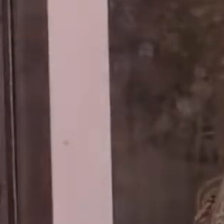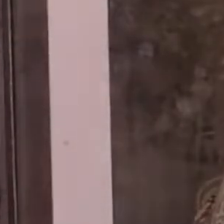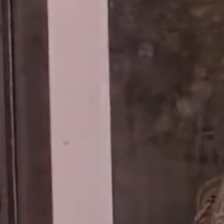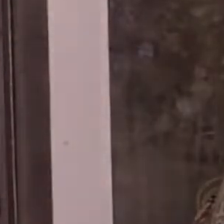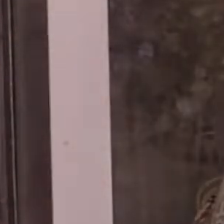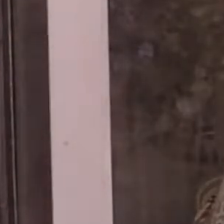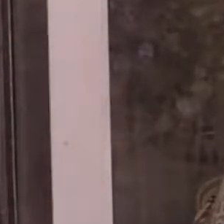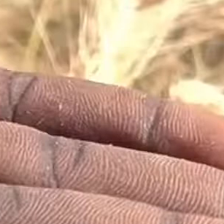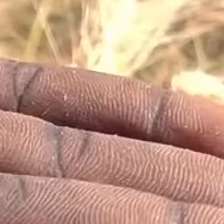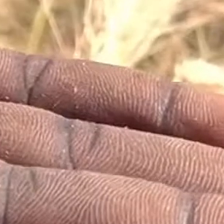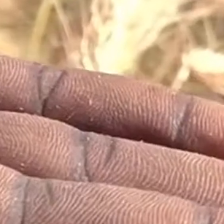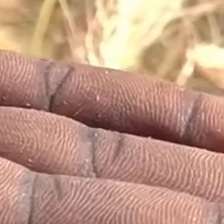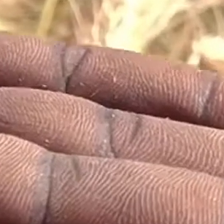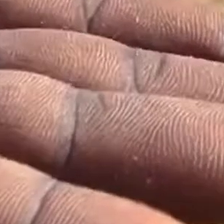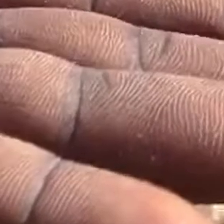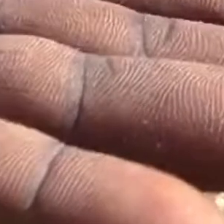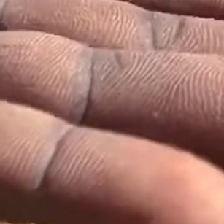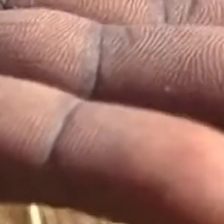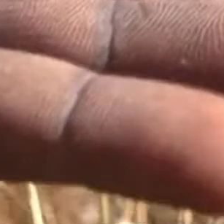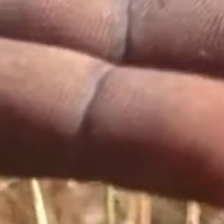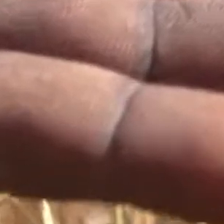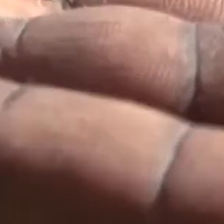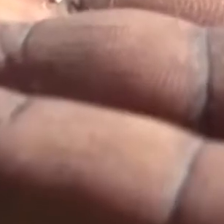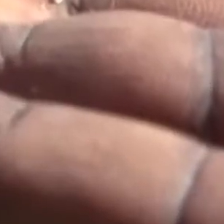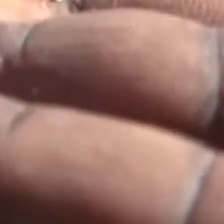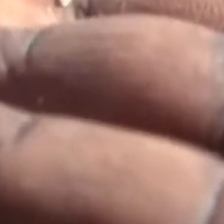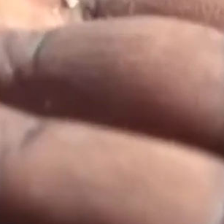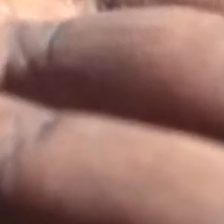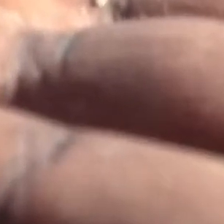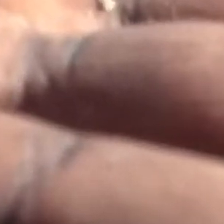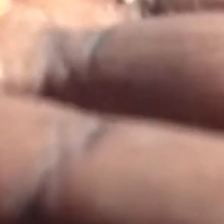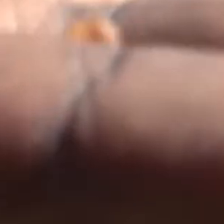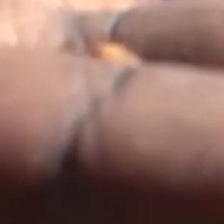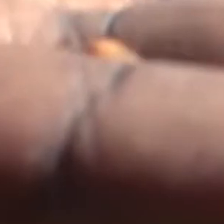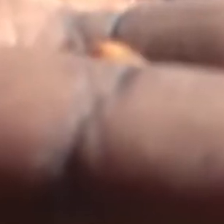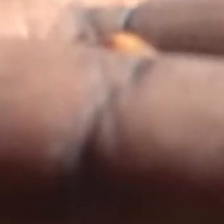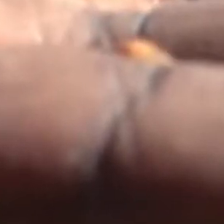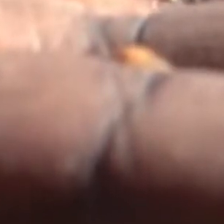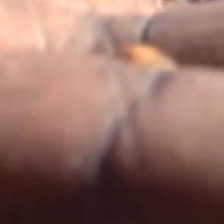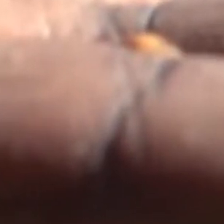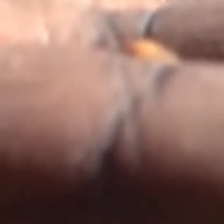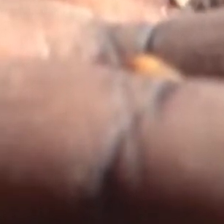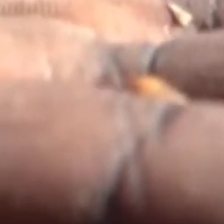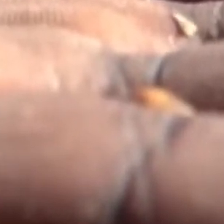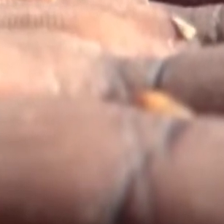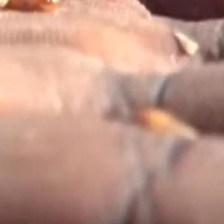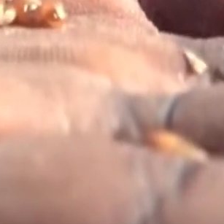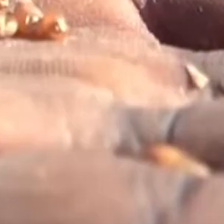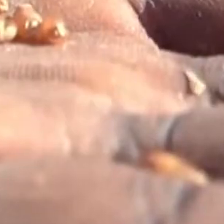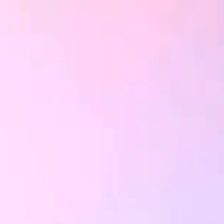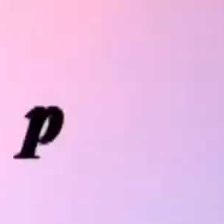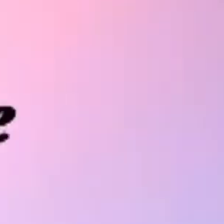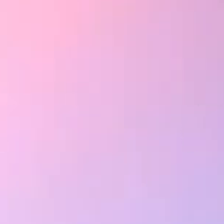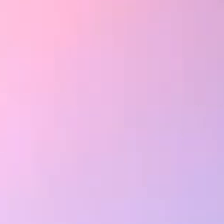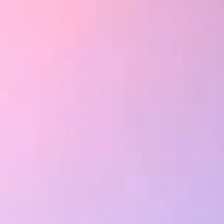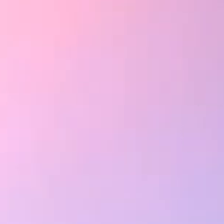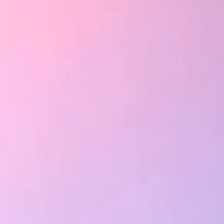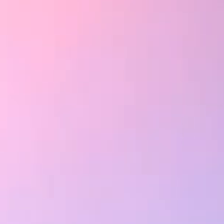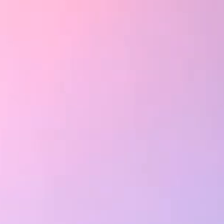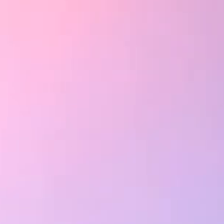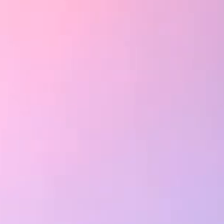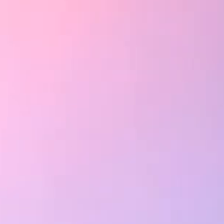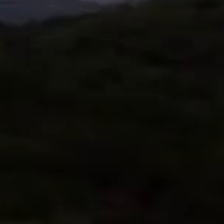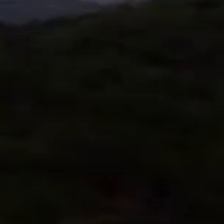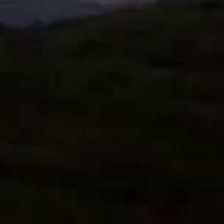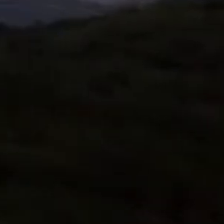afya bora ni kilimo bora. Kwani kilimo ndicho huboresha maisha.